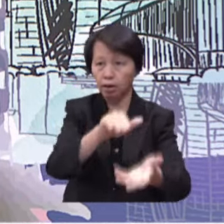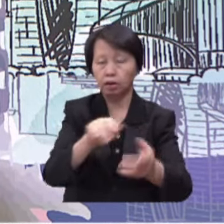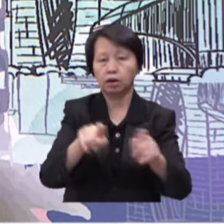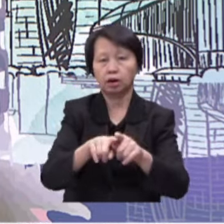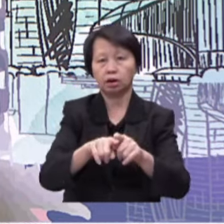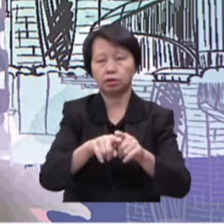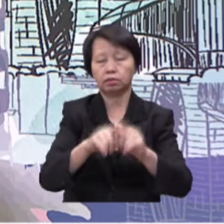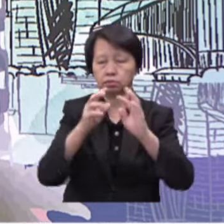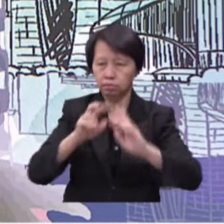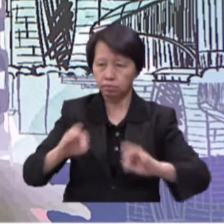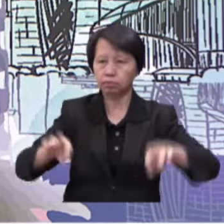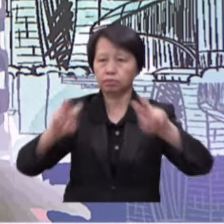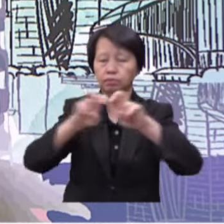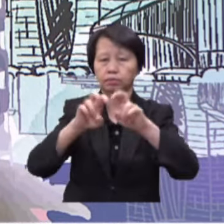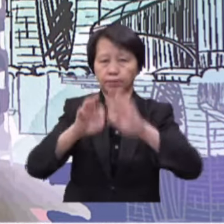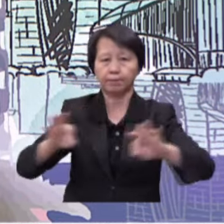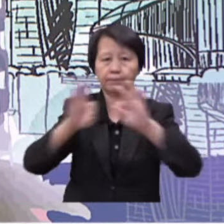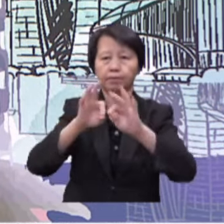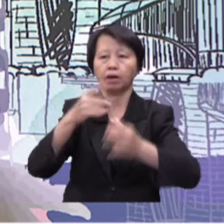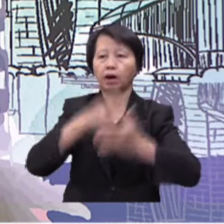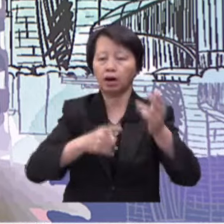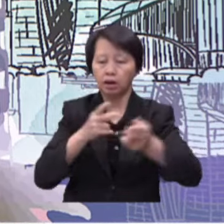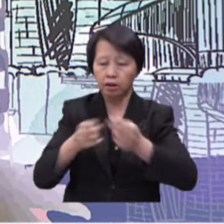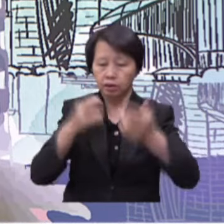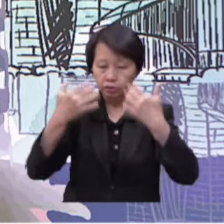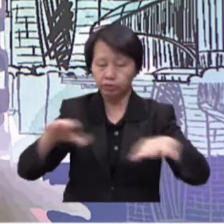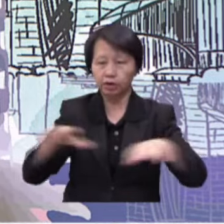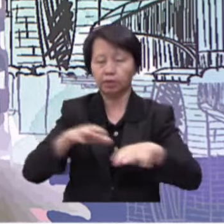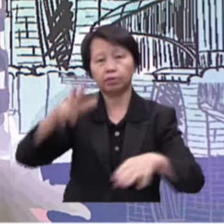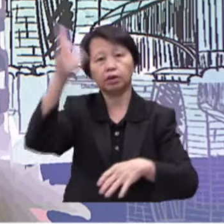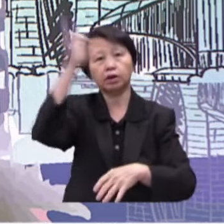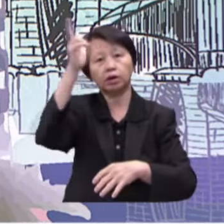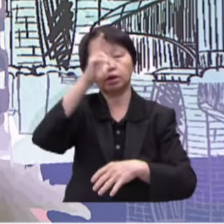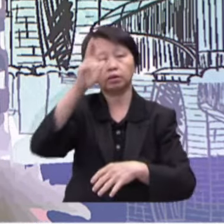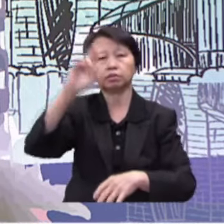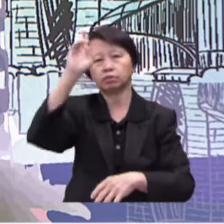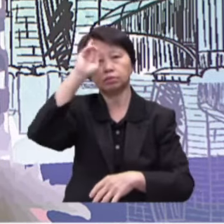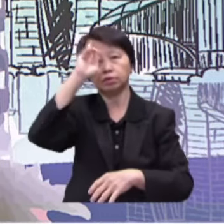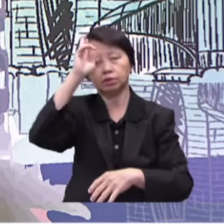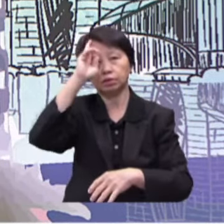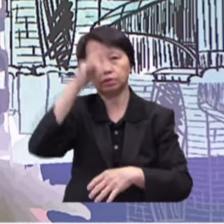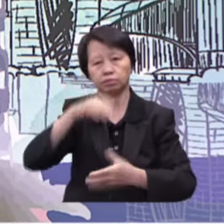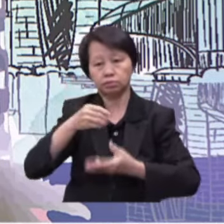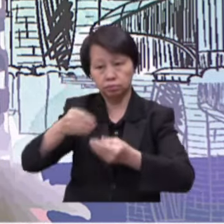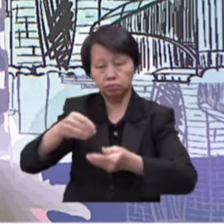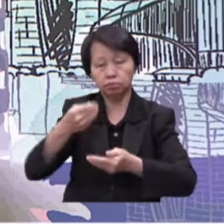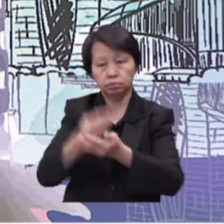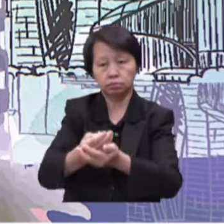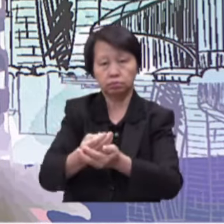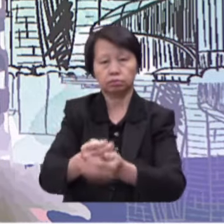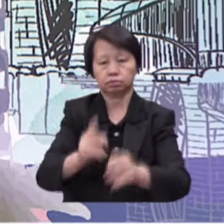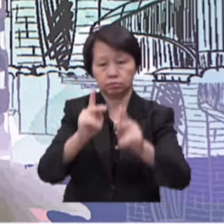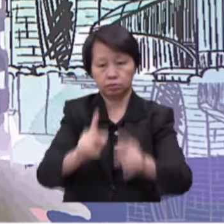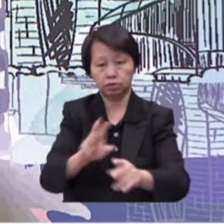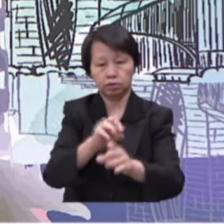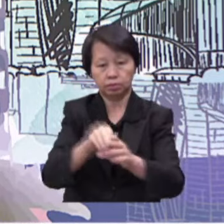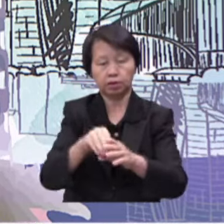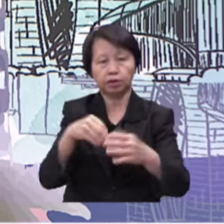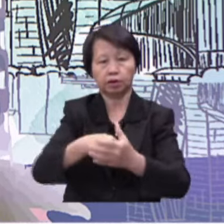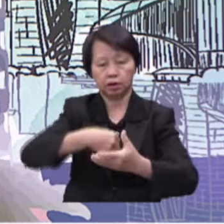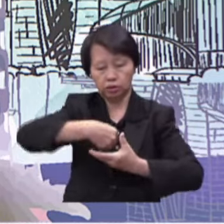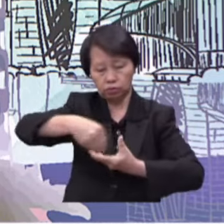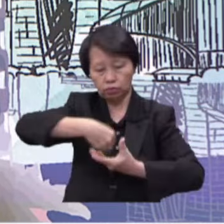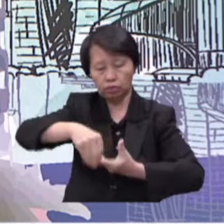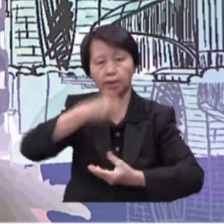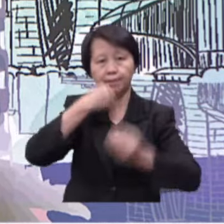agenda nasional dan apakah usul yang telah dilaksanakan kerajaan seperti pemberian insentif kepada pihak yang terlibat dalam pengeluaran